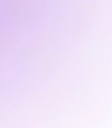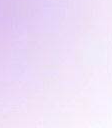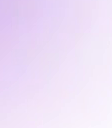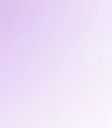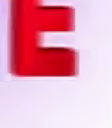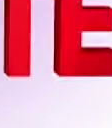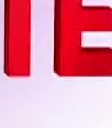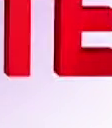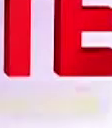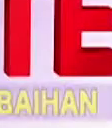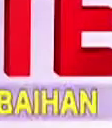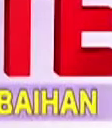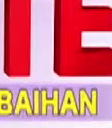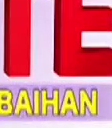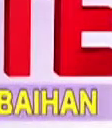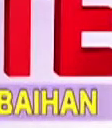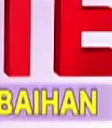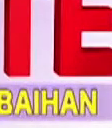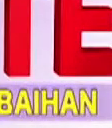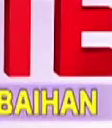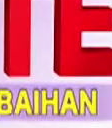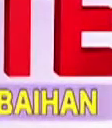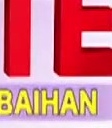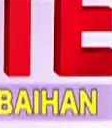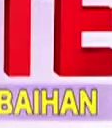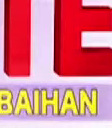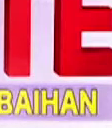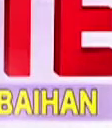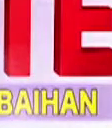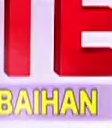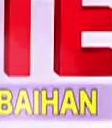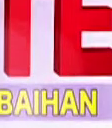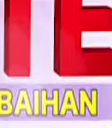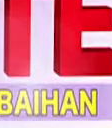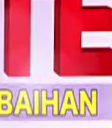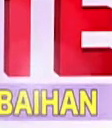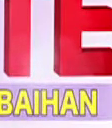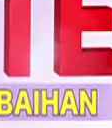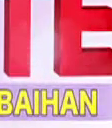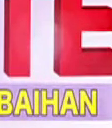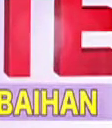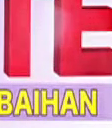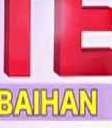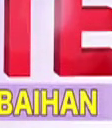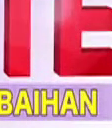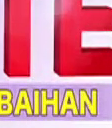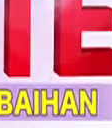Ito ang Pinay Vote Senatorial Forum on Women and Gender Issue.